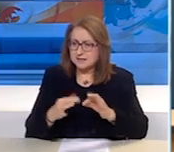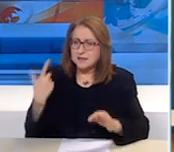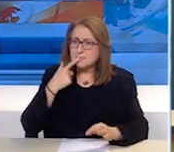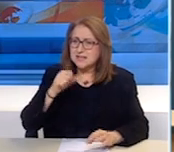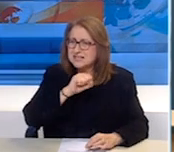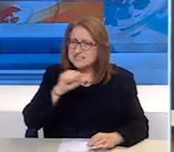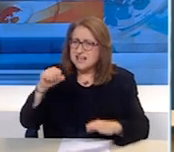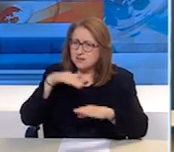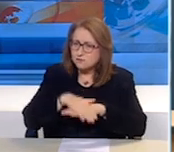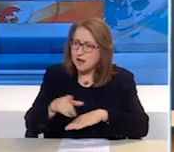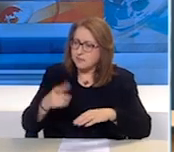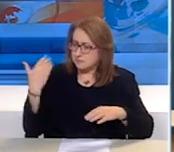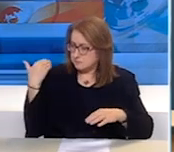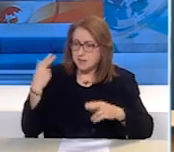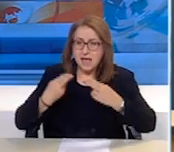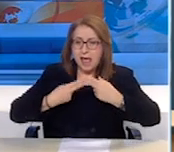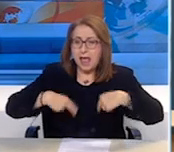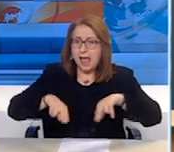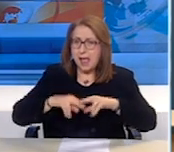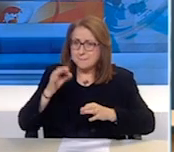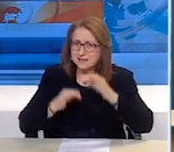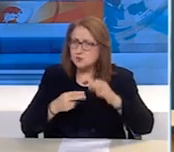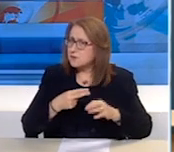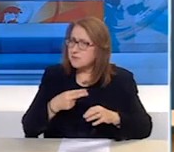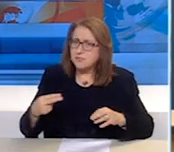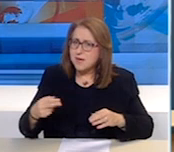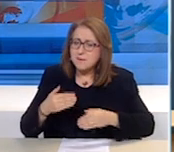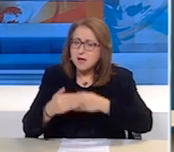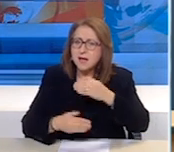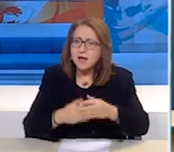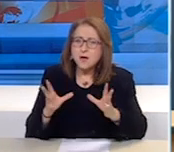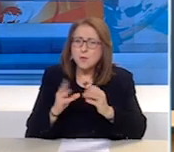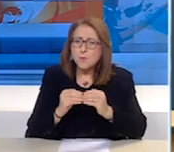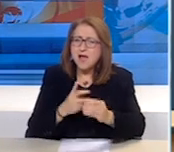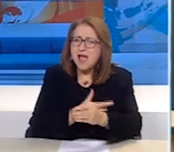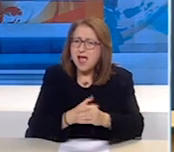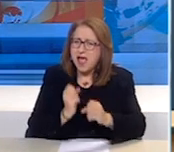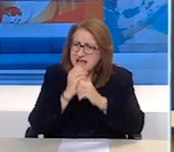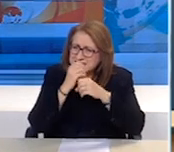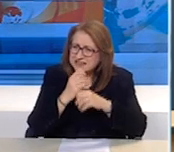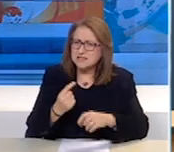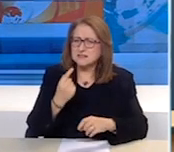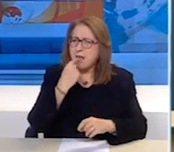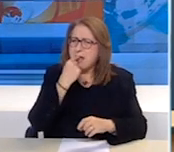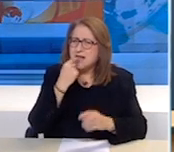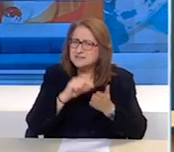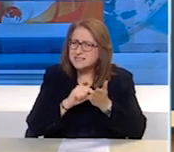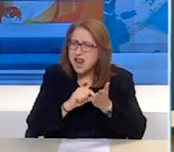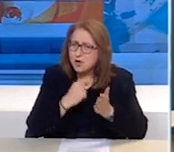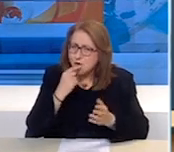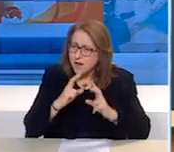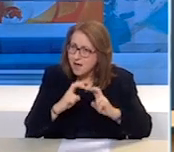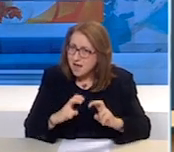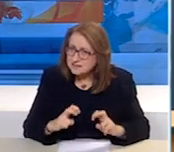το βράδυ για να δώσει γενικούς κανόνες για την επέκταση των κριτηρίων για τις εργαστηριακές εξετάσεις για τα μέτρα ατομικής προστασίας, καθώς και